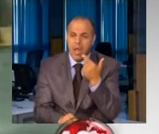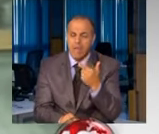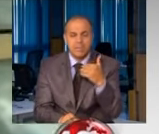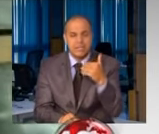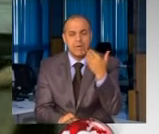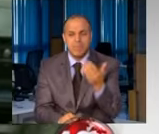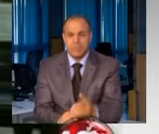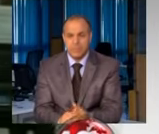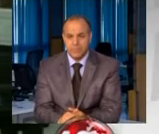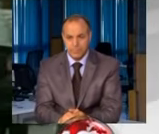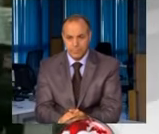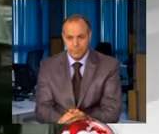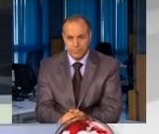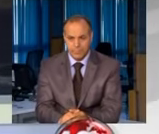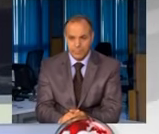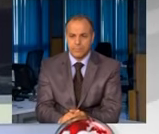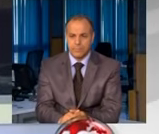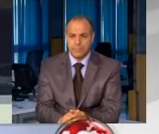التنمية.